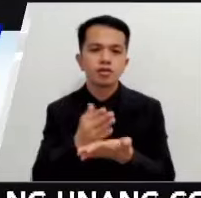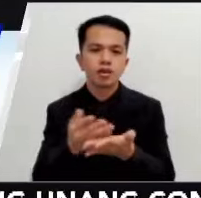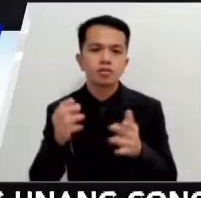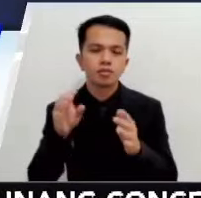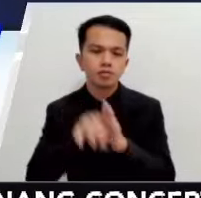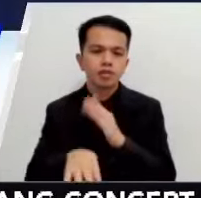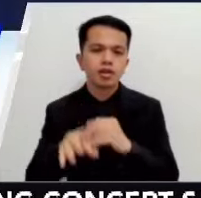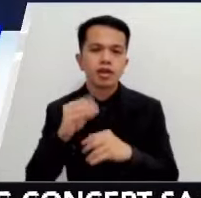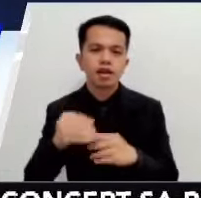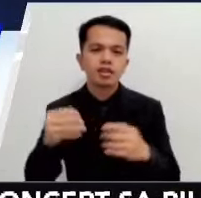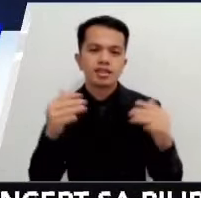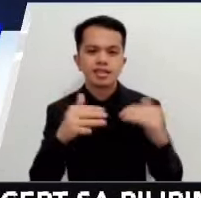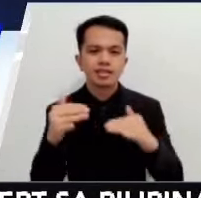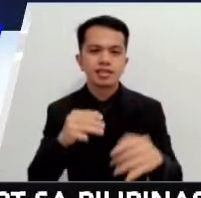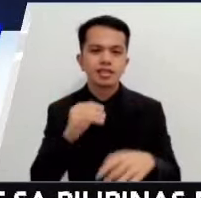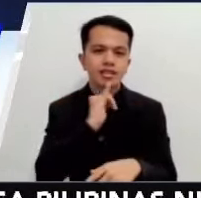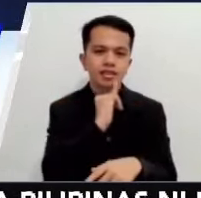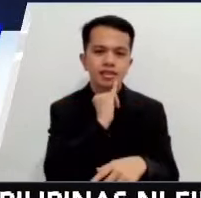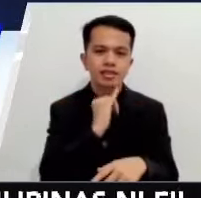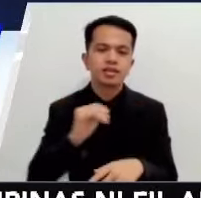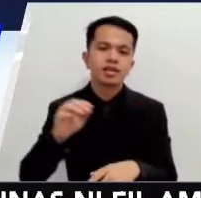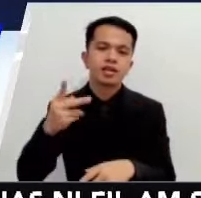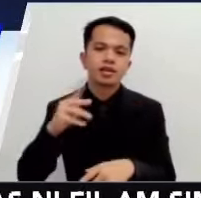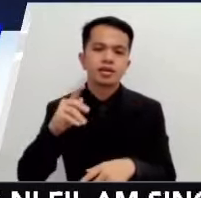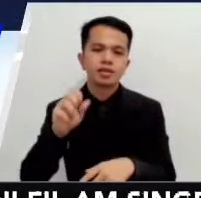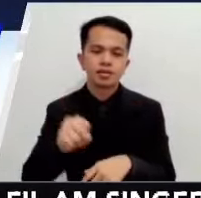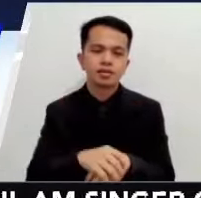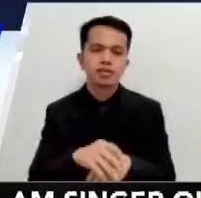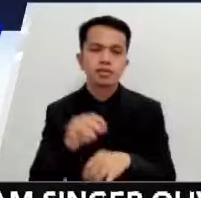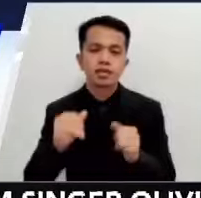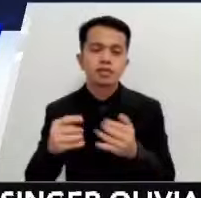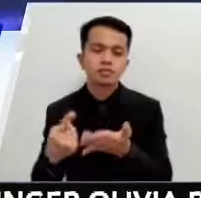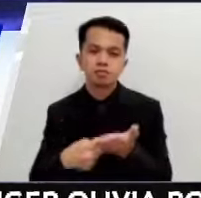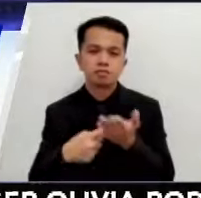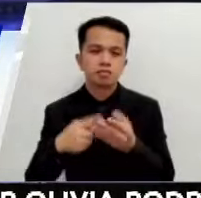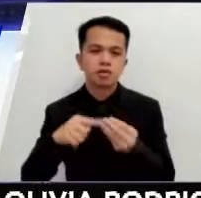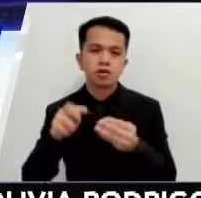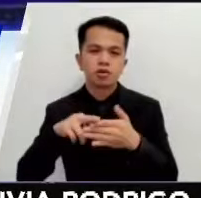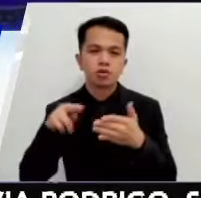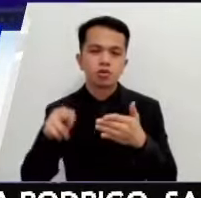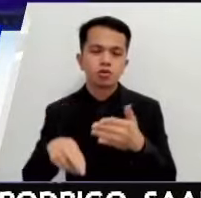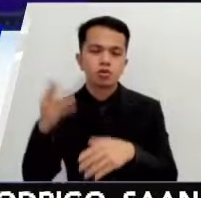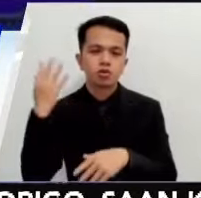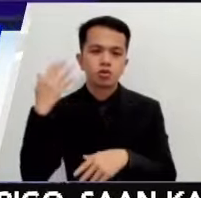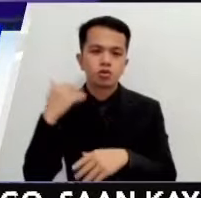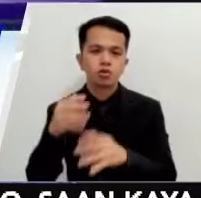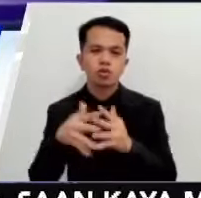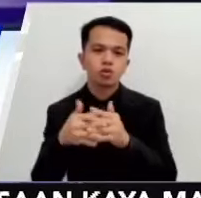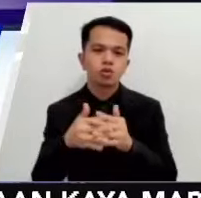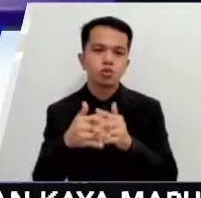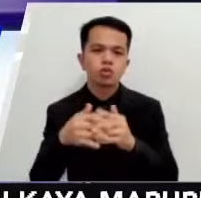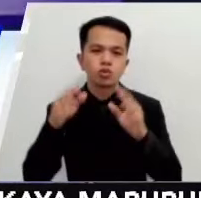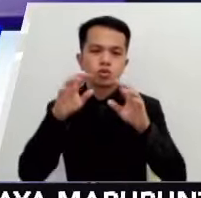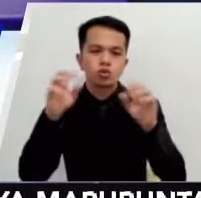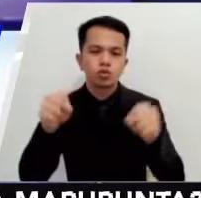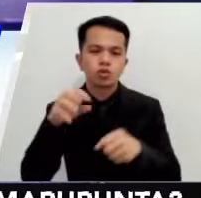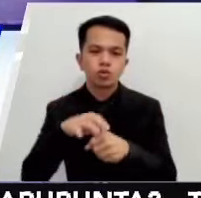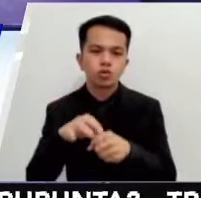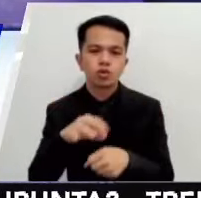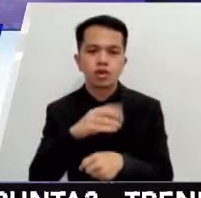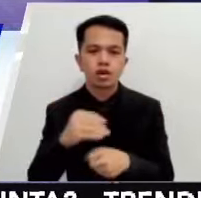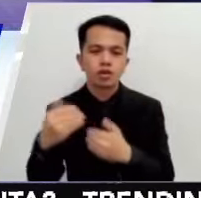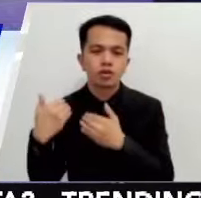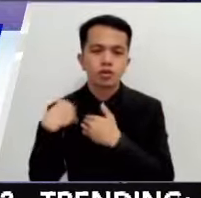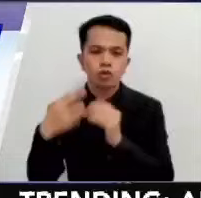ng Israel at Hamas. Naungkat din po sa debate ang resulta ng nakaraang U.S. presidential elections at ang papel umano ni Trump